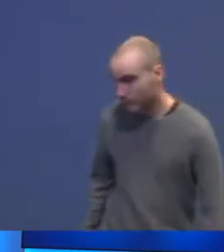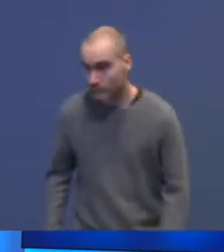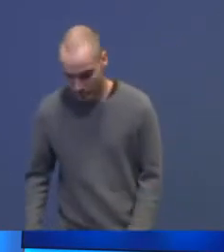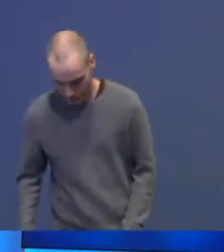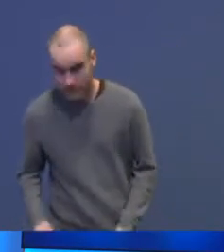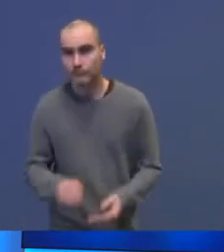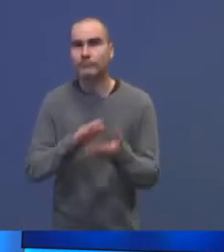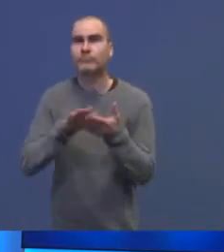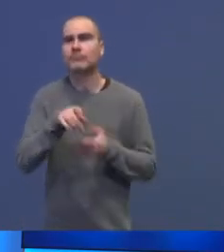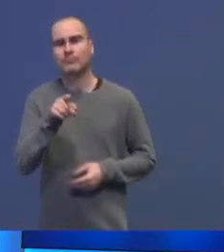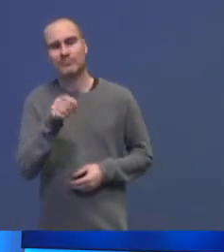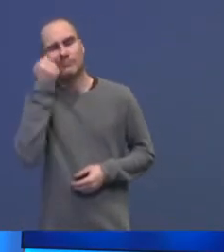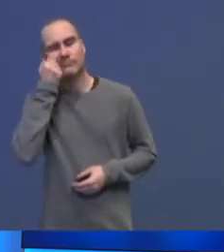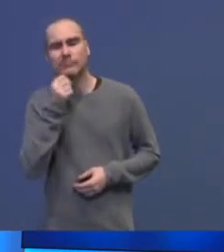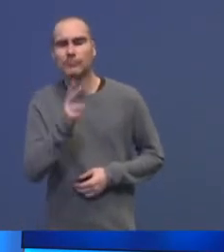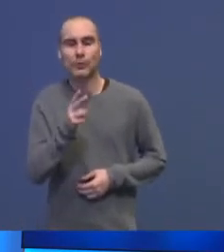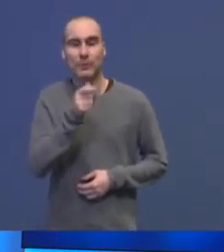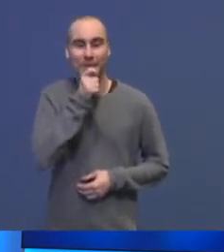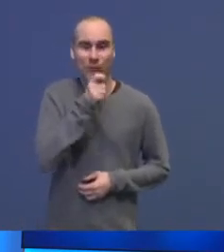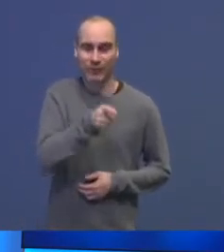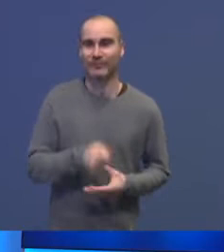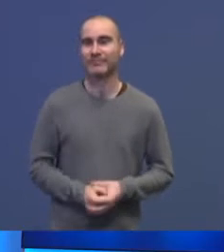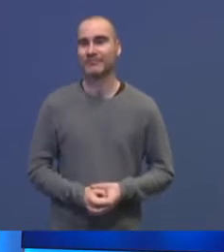Kan du, unnskyld, kan du bruke mikrofonen der nede? Jeg glemte det å si.